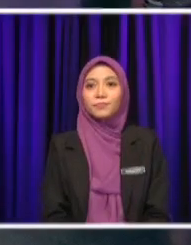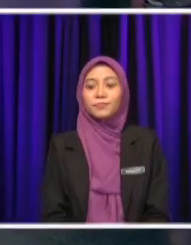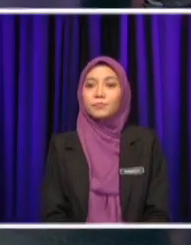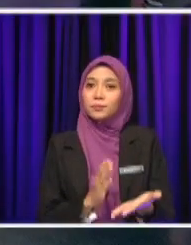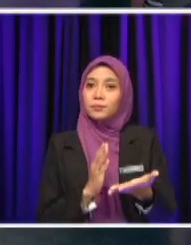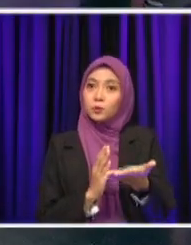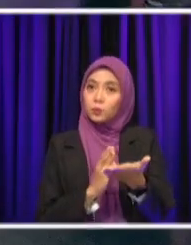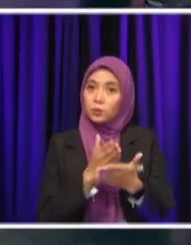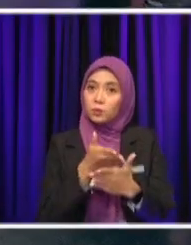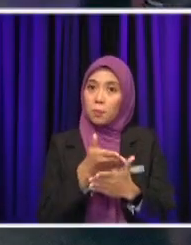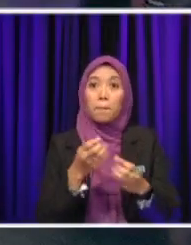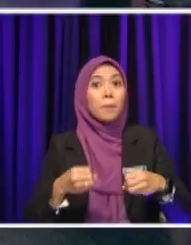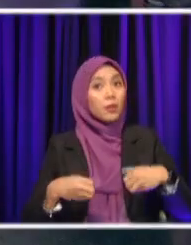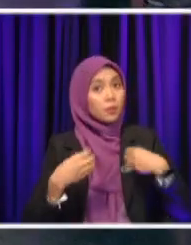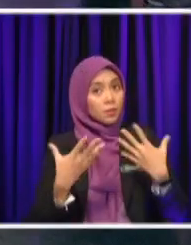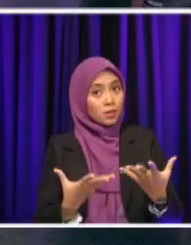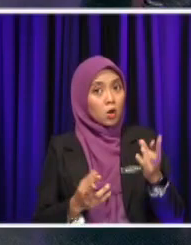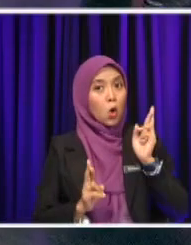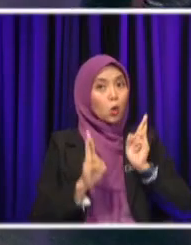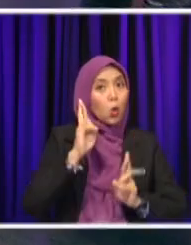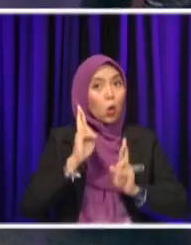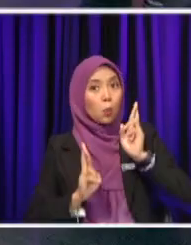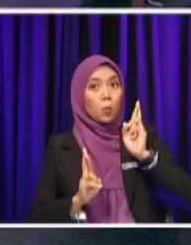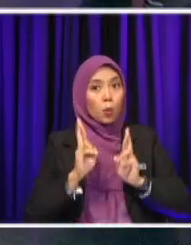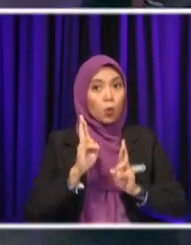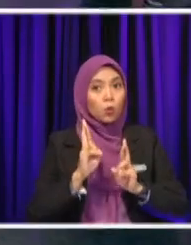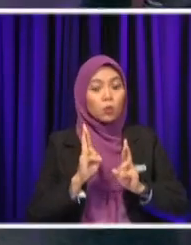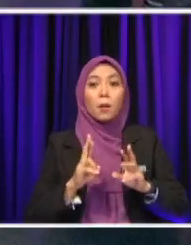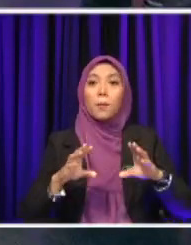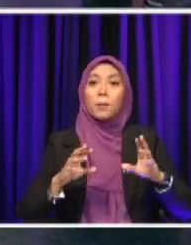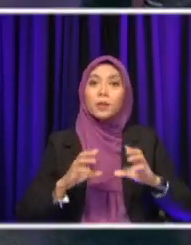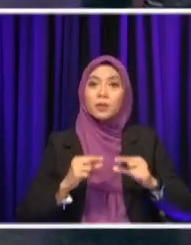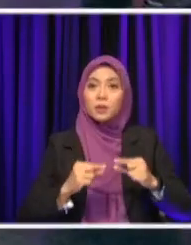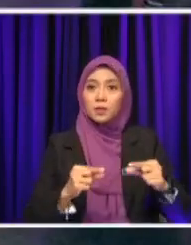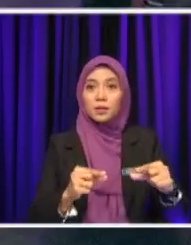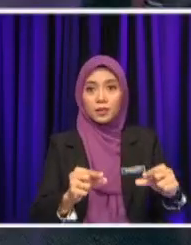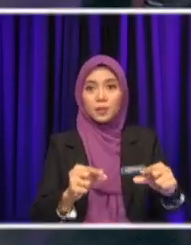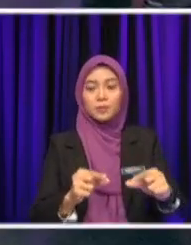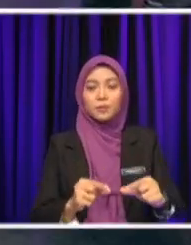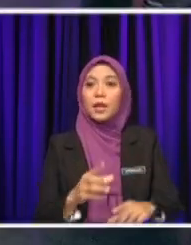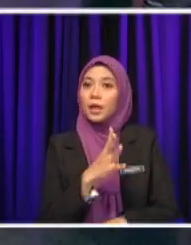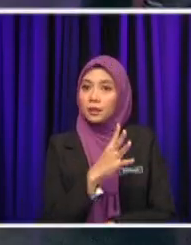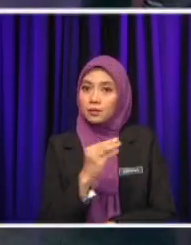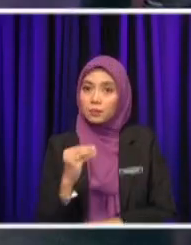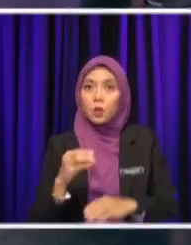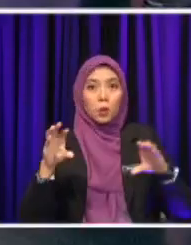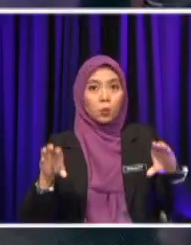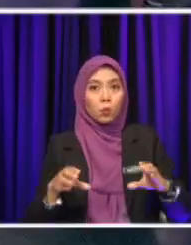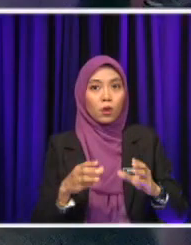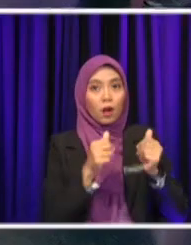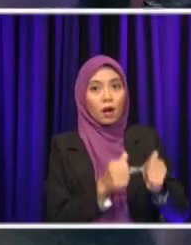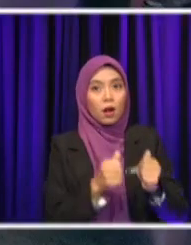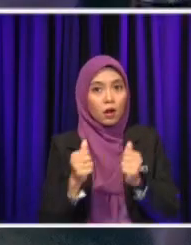seterusnya macam mana robot ini berfungsi. Okey. So nanti kita akan buat dia punya pengaturcaraan